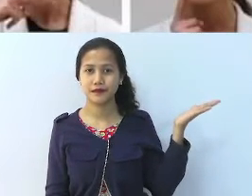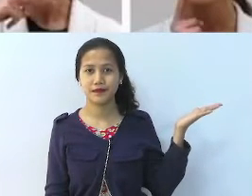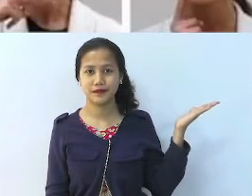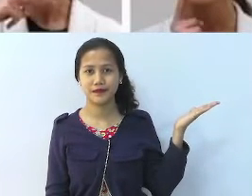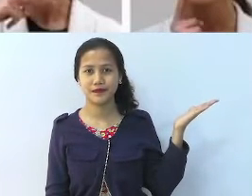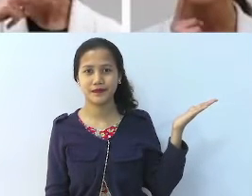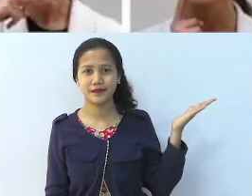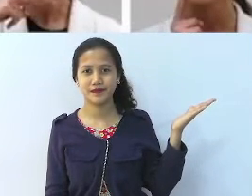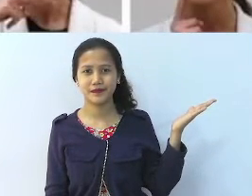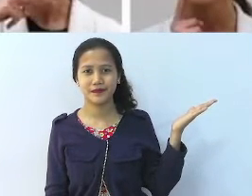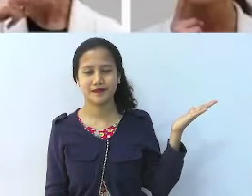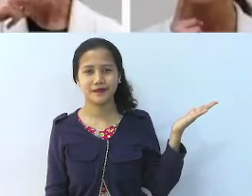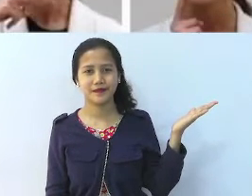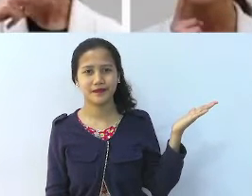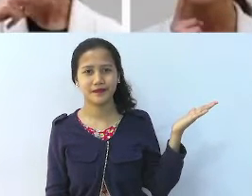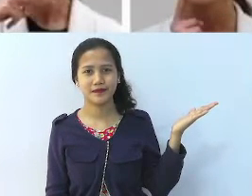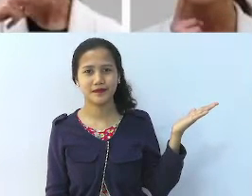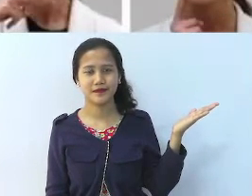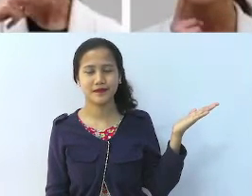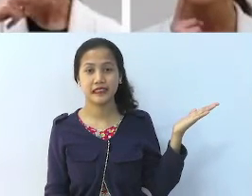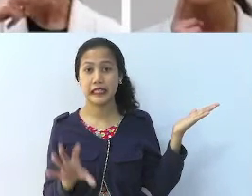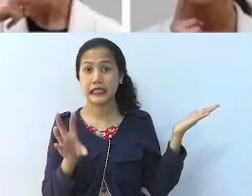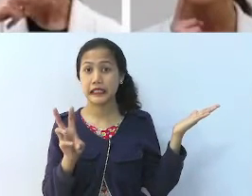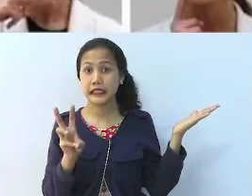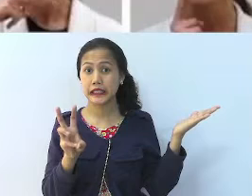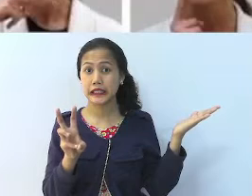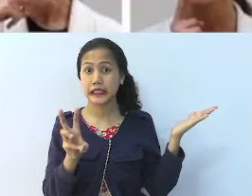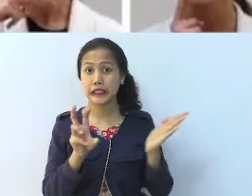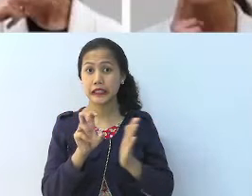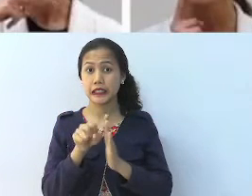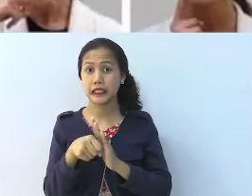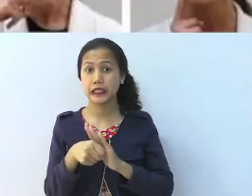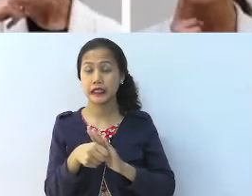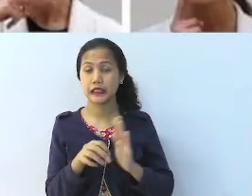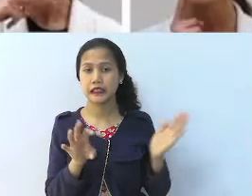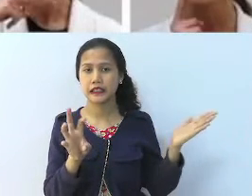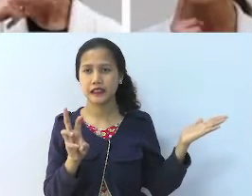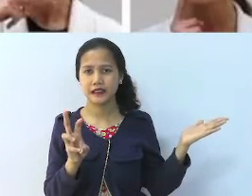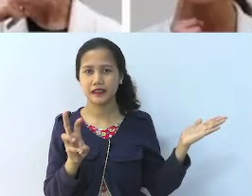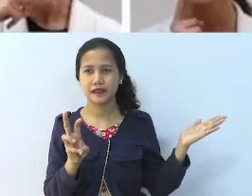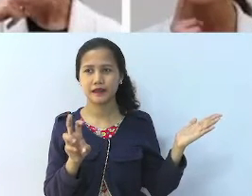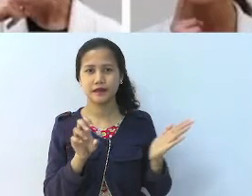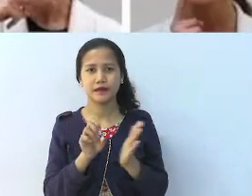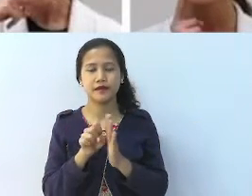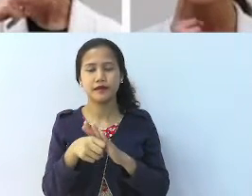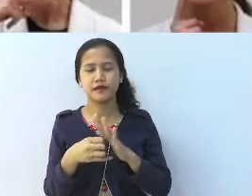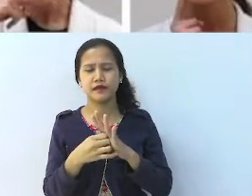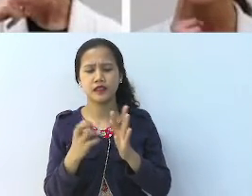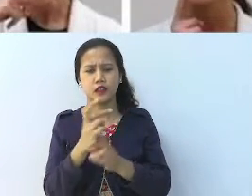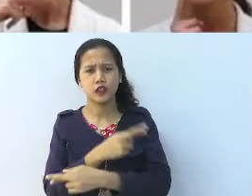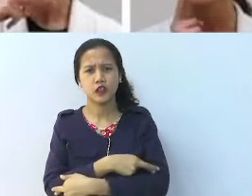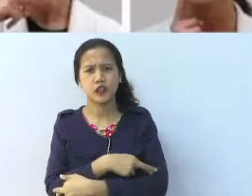Yan. Gagawin nyo po is iti-chin tuck nyo po yung inyong baba.